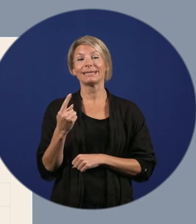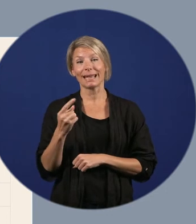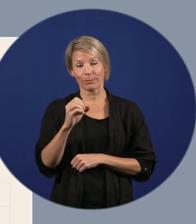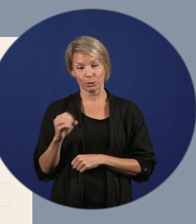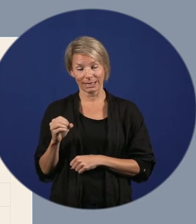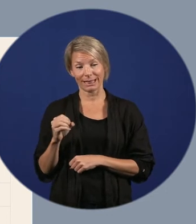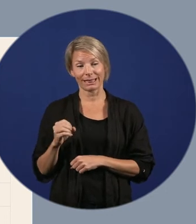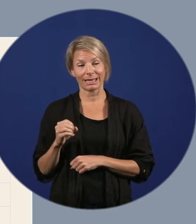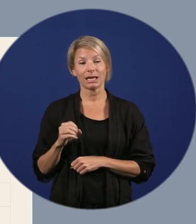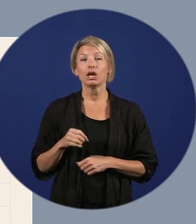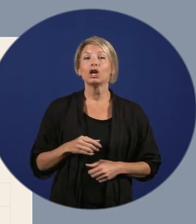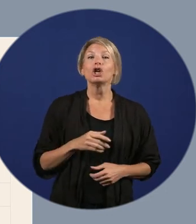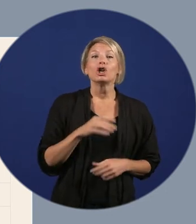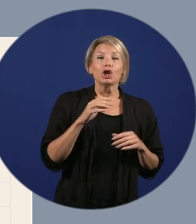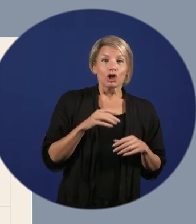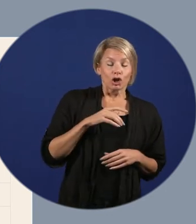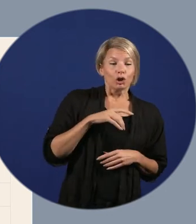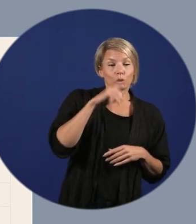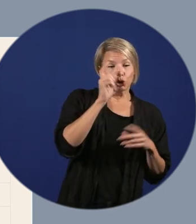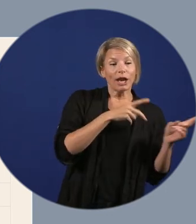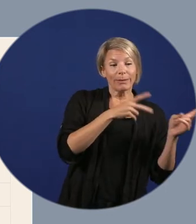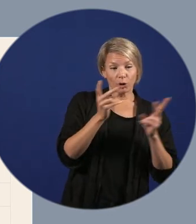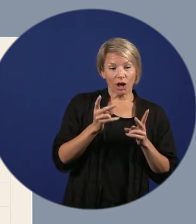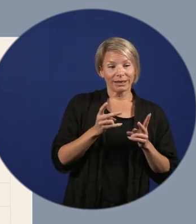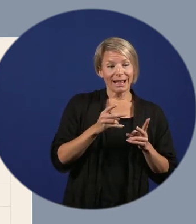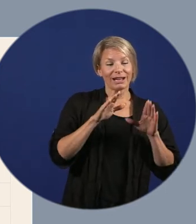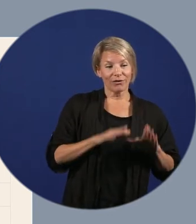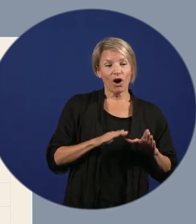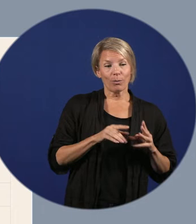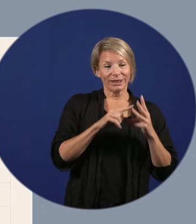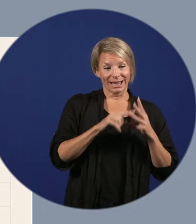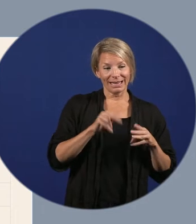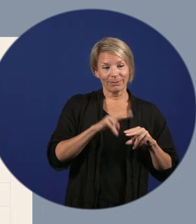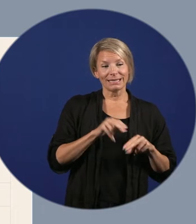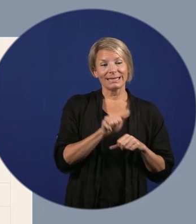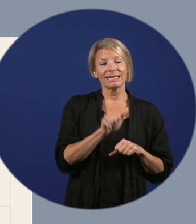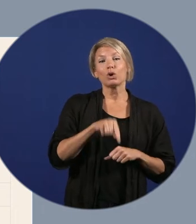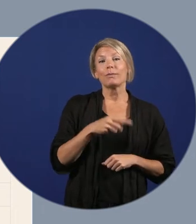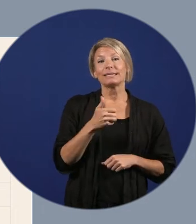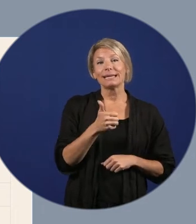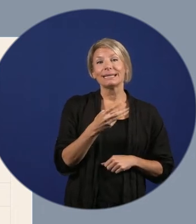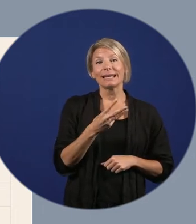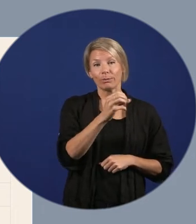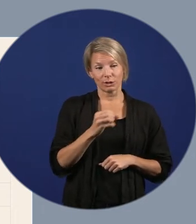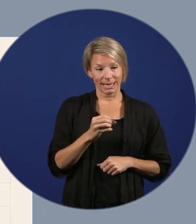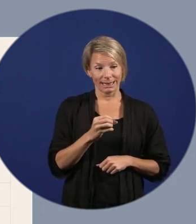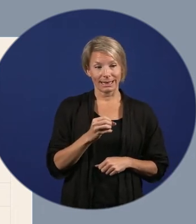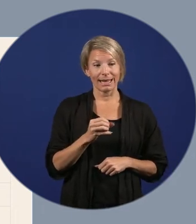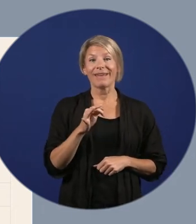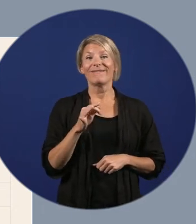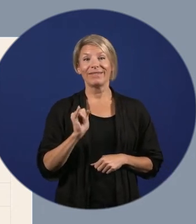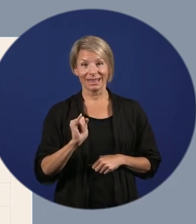19,61%. Socialdemokraterna ligger kvar på en tredje plats med 16,63% av rösterna.